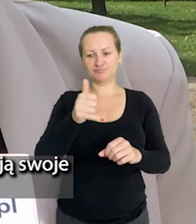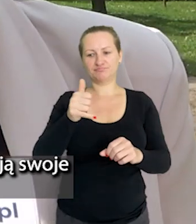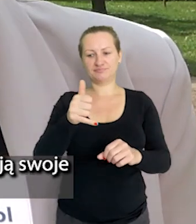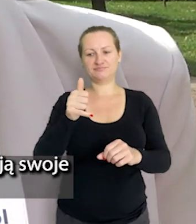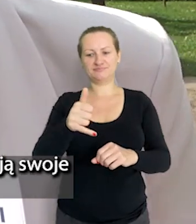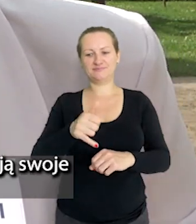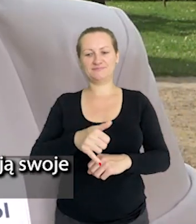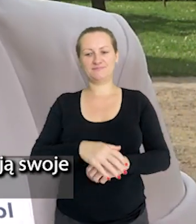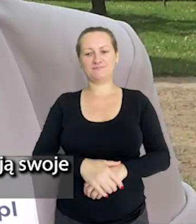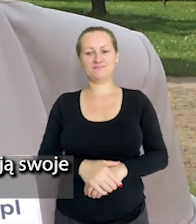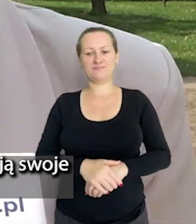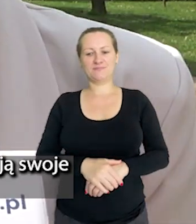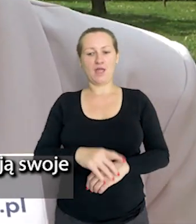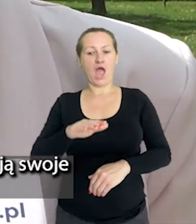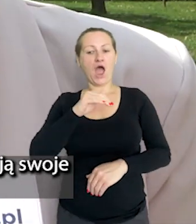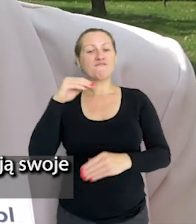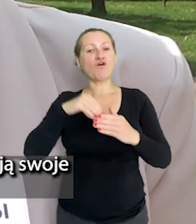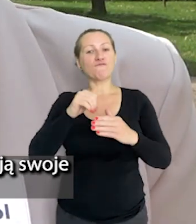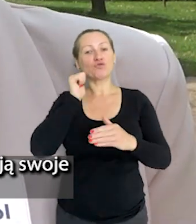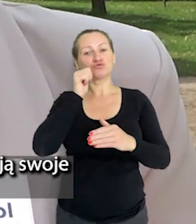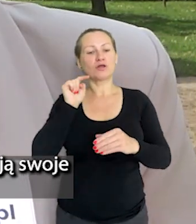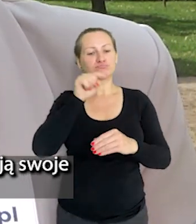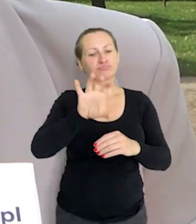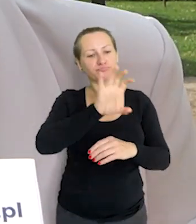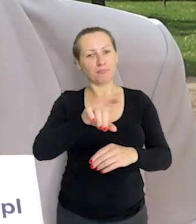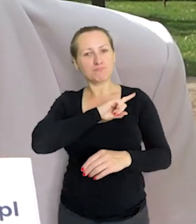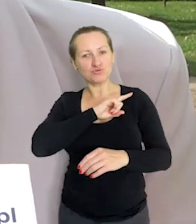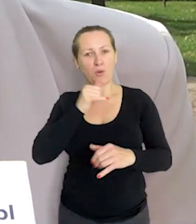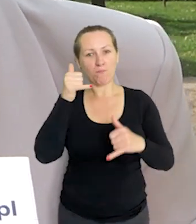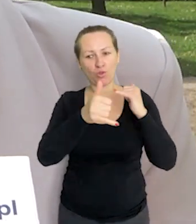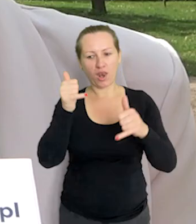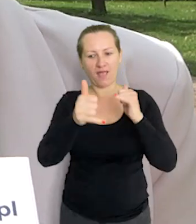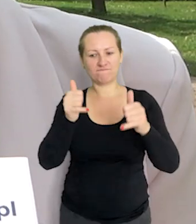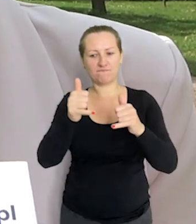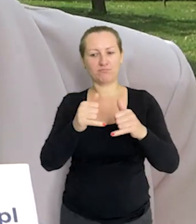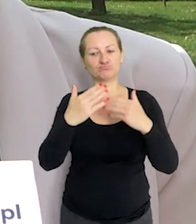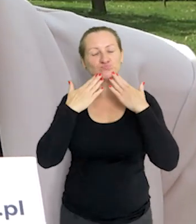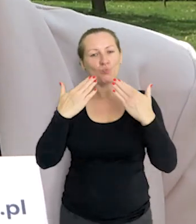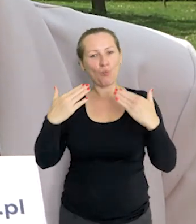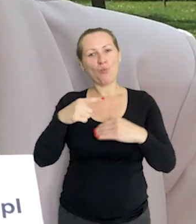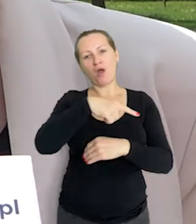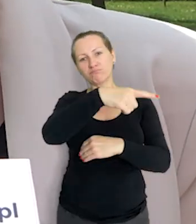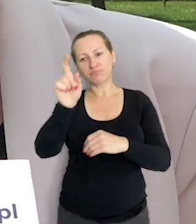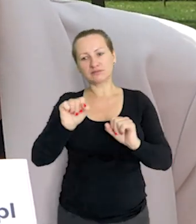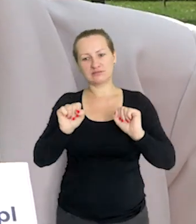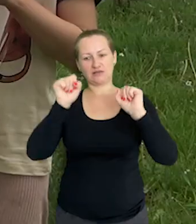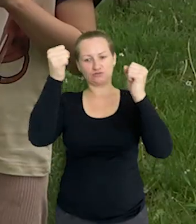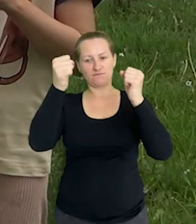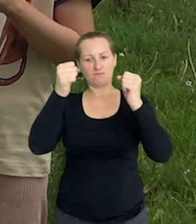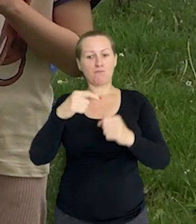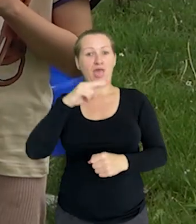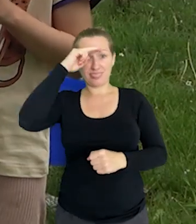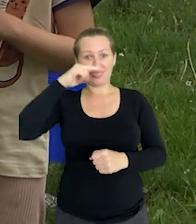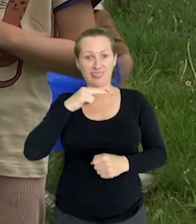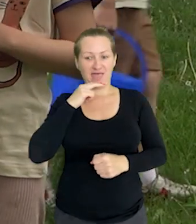przedszkolnego doglądają swoje drzewka, podlewają i pielęgnują je. Dziękuję wszystkim za zaangażowanie w tym przedsięwzięciu.